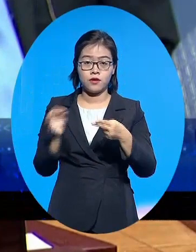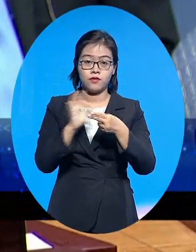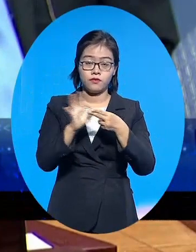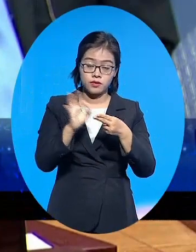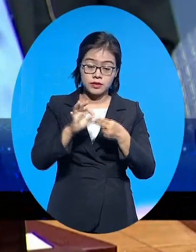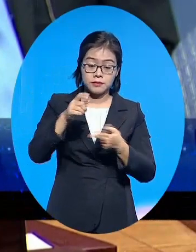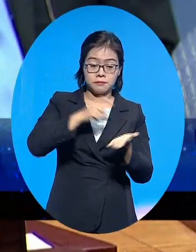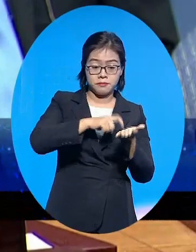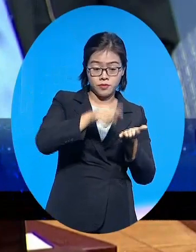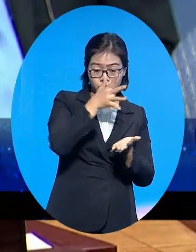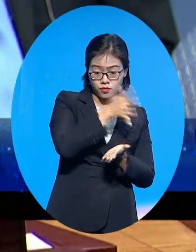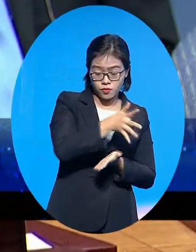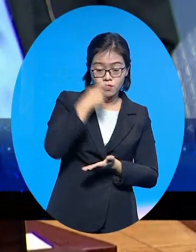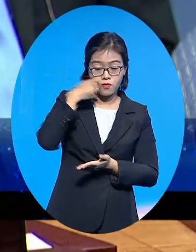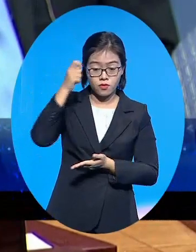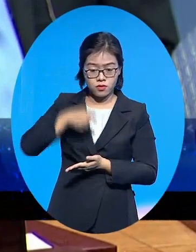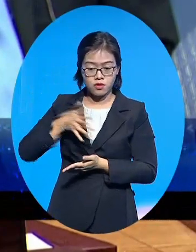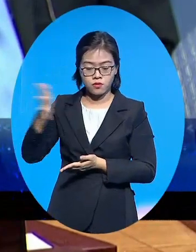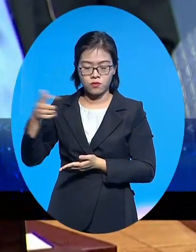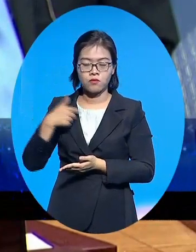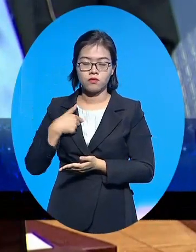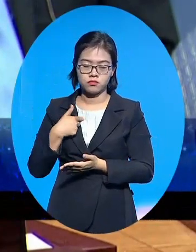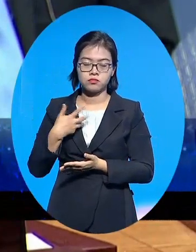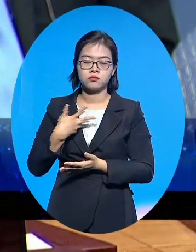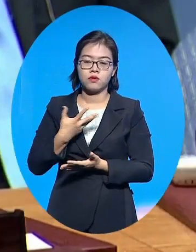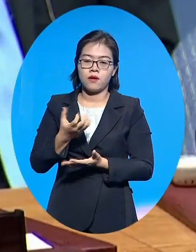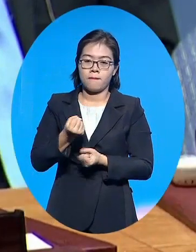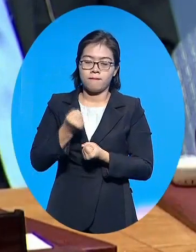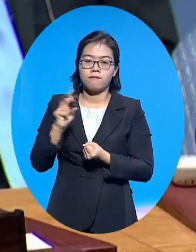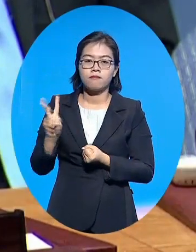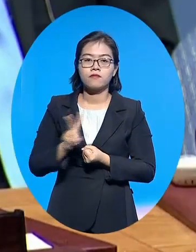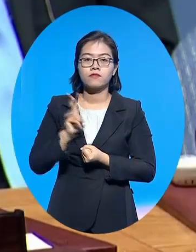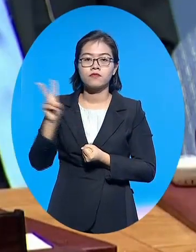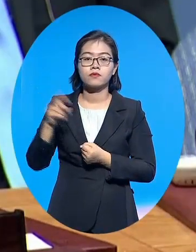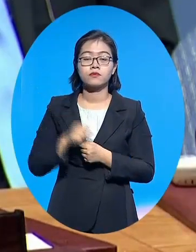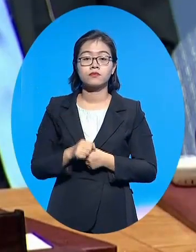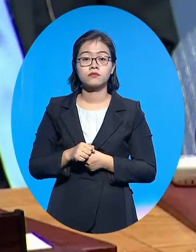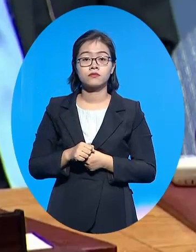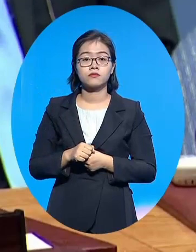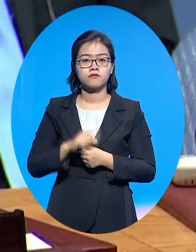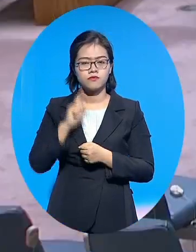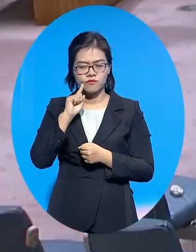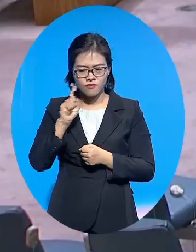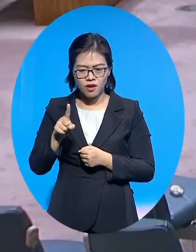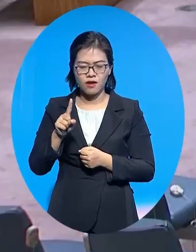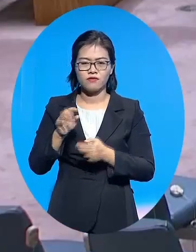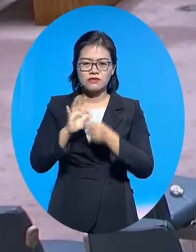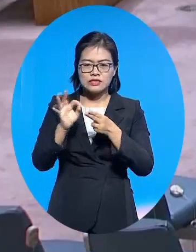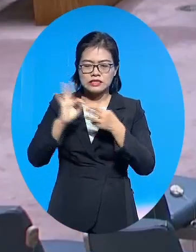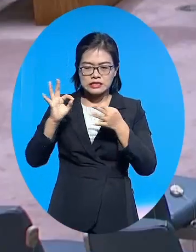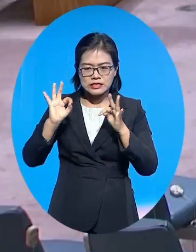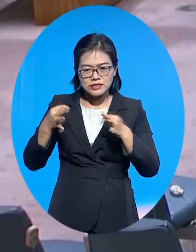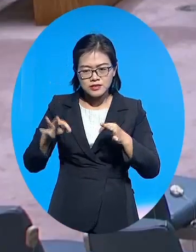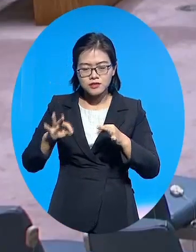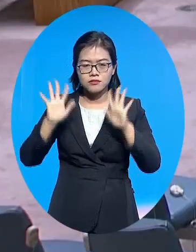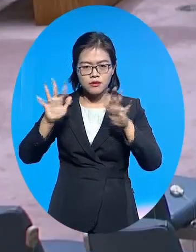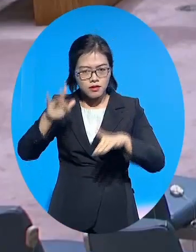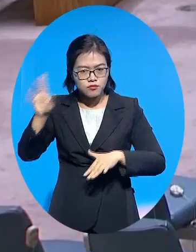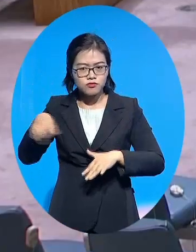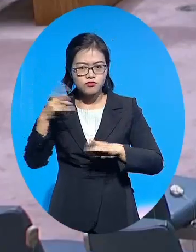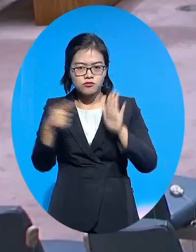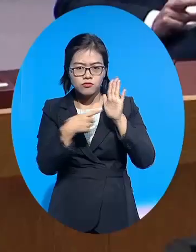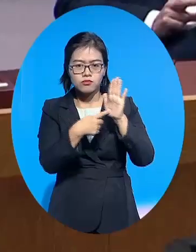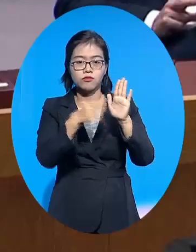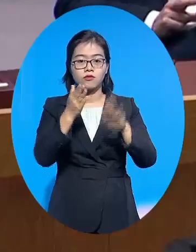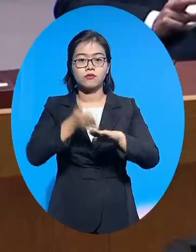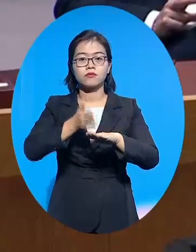là điều chúng tôi dẫn bảo lưu và bằng chứng đi kèm với khiếu nại của chúng tôi vẫn cần được làm rõ các quan chức